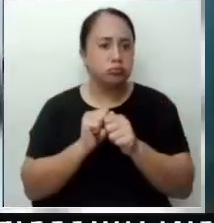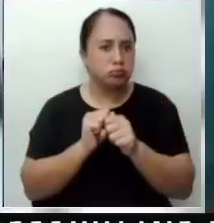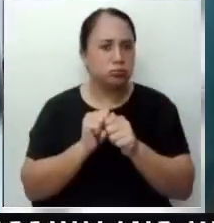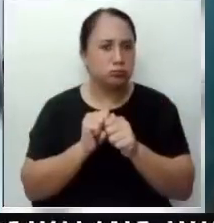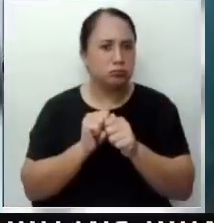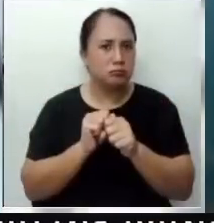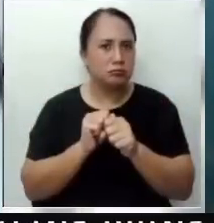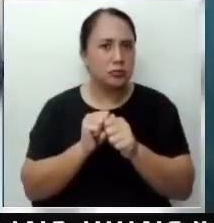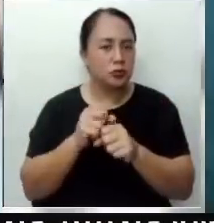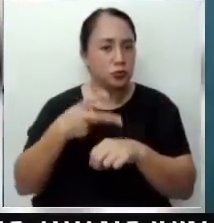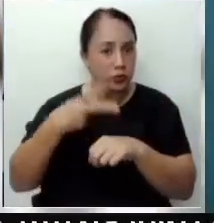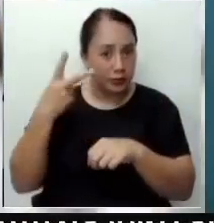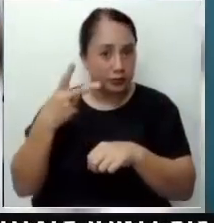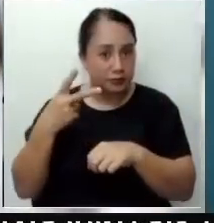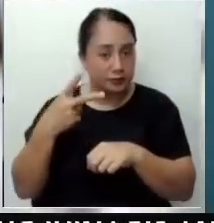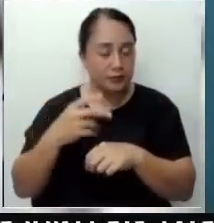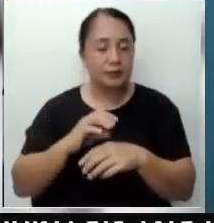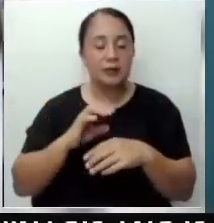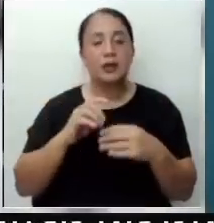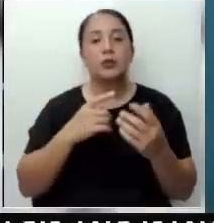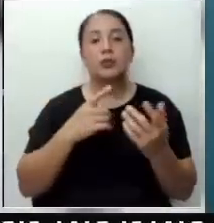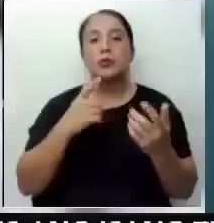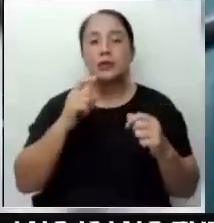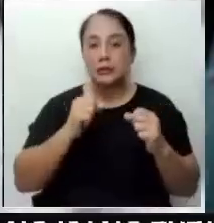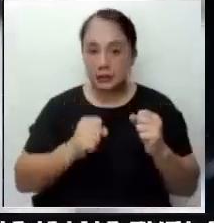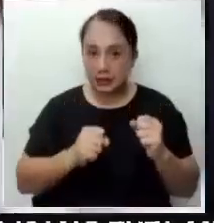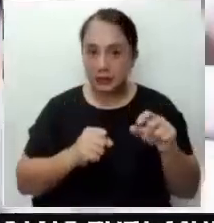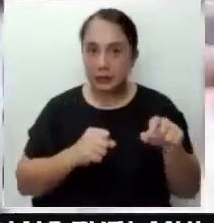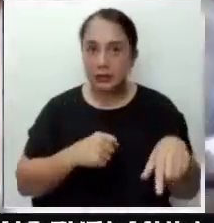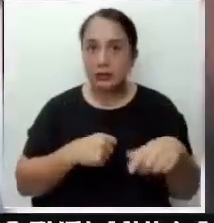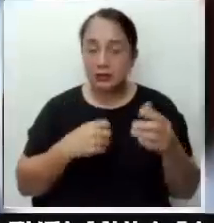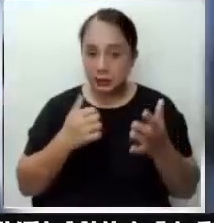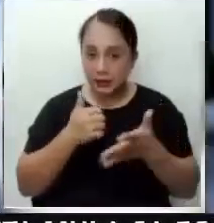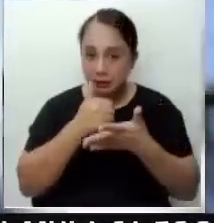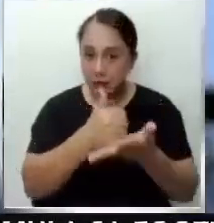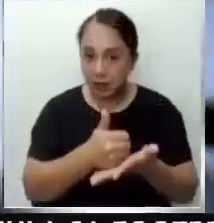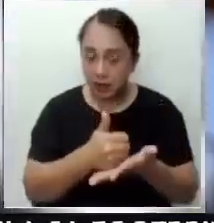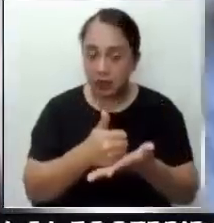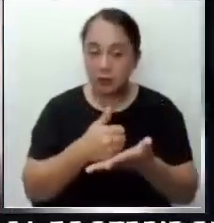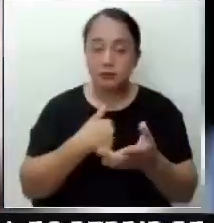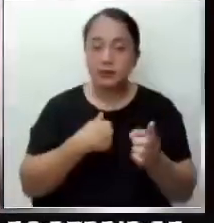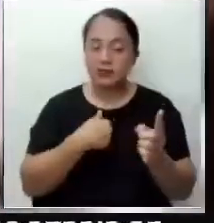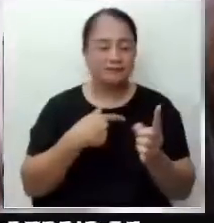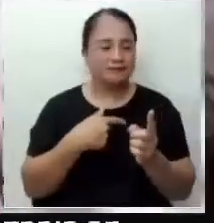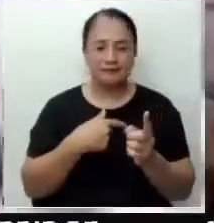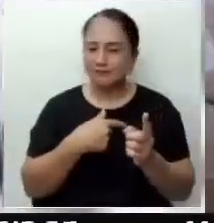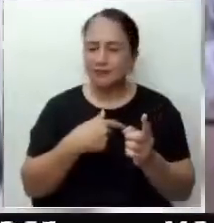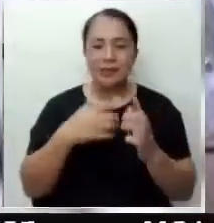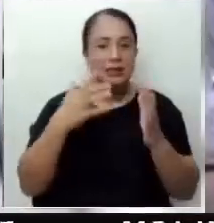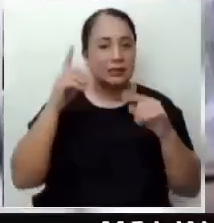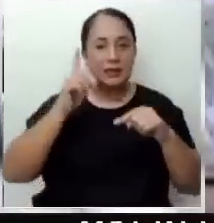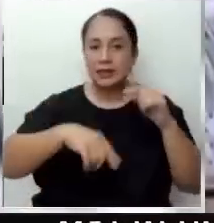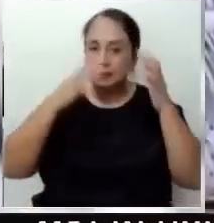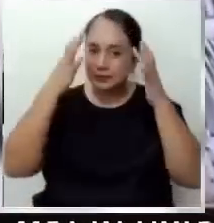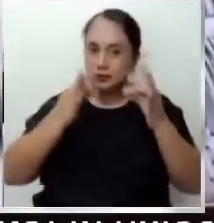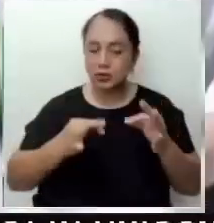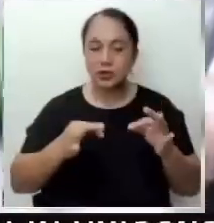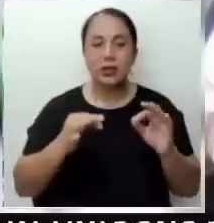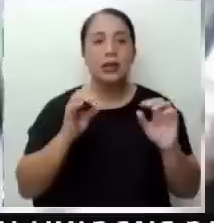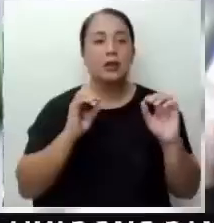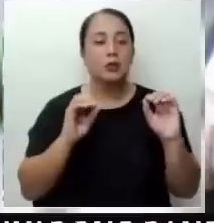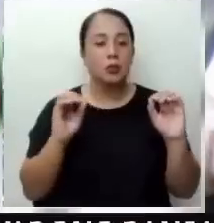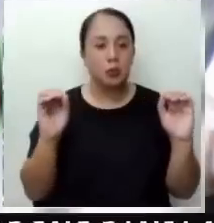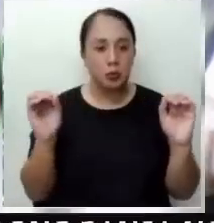2 beses. At the end of the day, can they delay? Yes. Can they help hold us hostage? No. Decisions can be made within the hours.